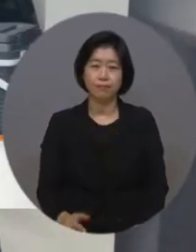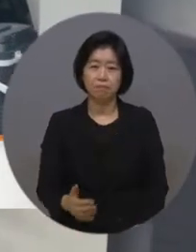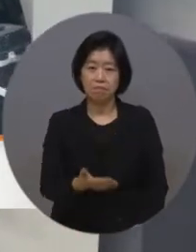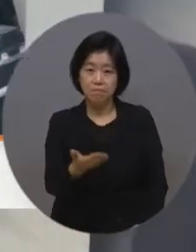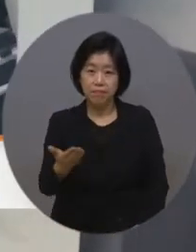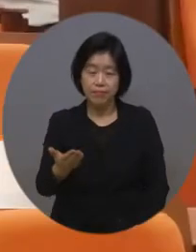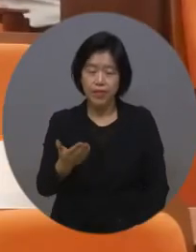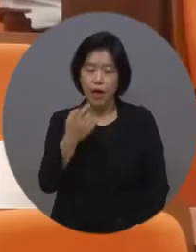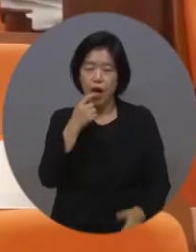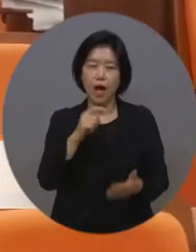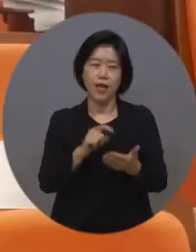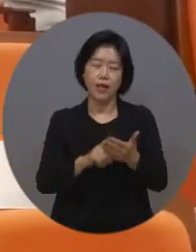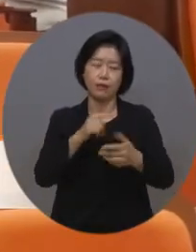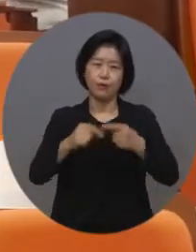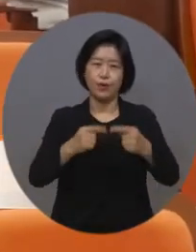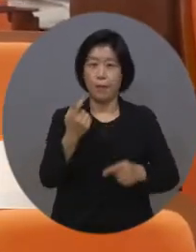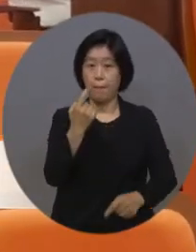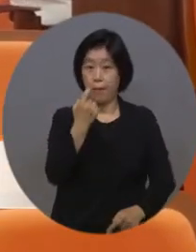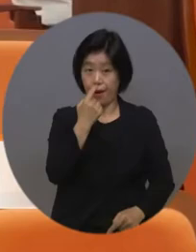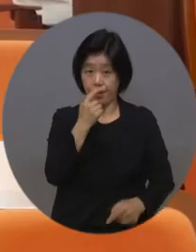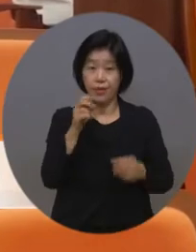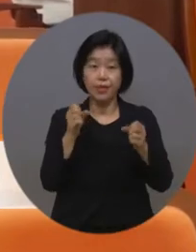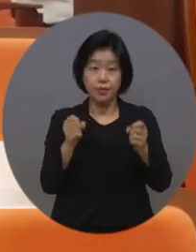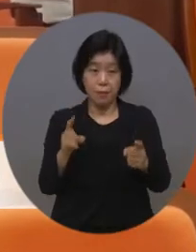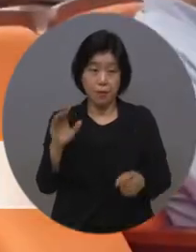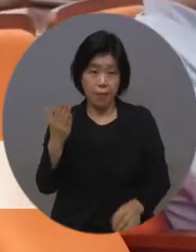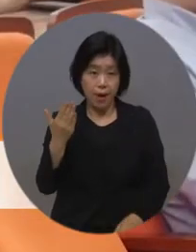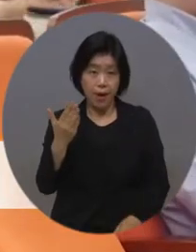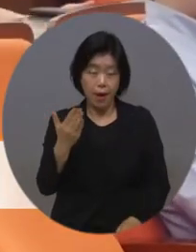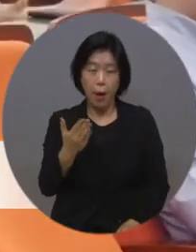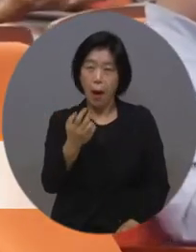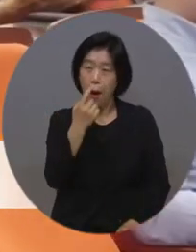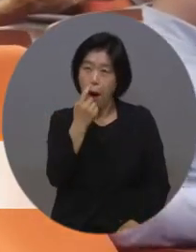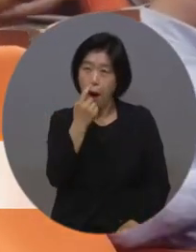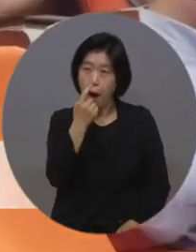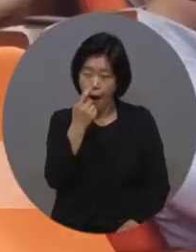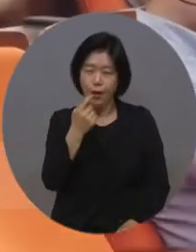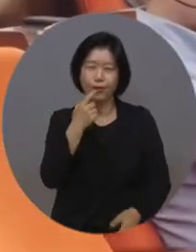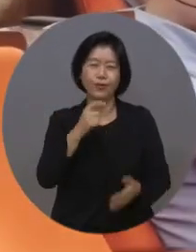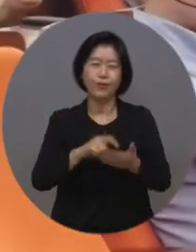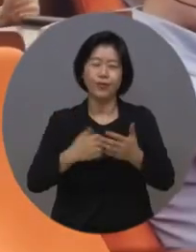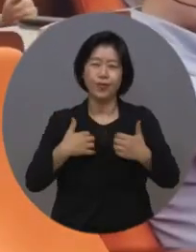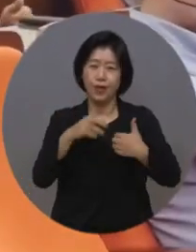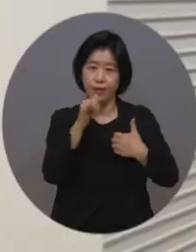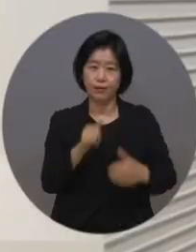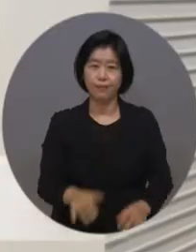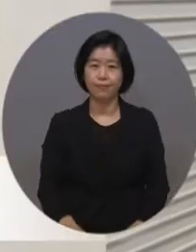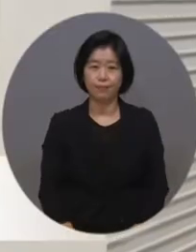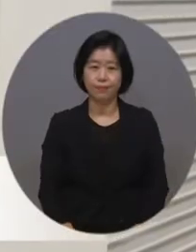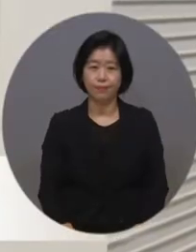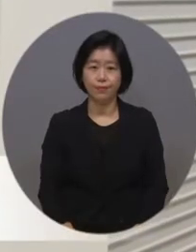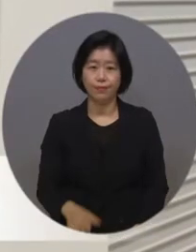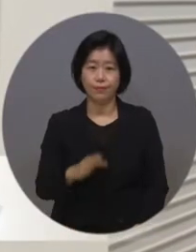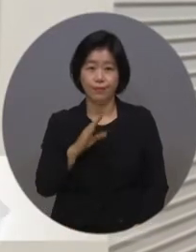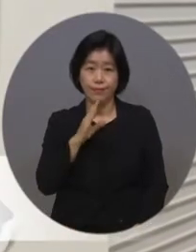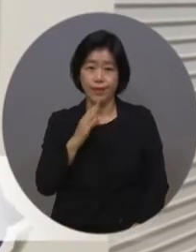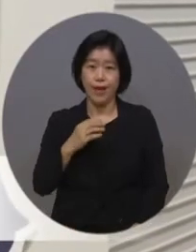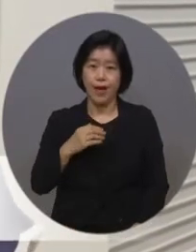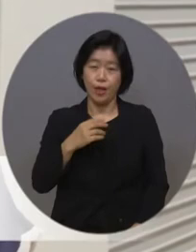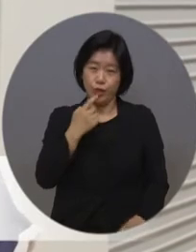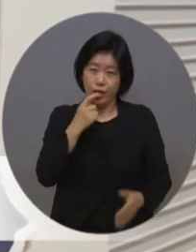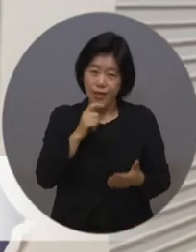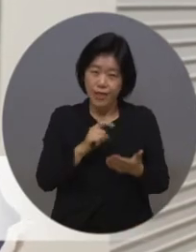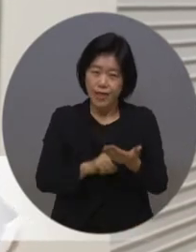보다 쉽게 수화를 배울 수 있어 학습 능률이 더욱 효과적으로 오릅니다. 굉장히 쉽게